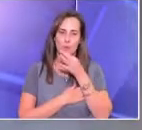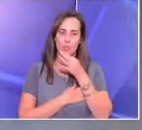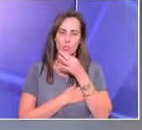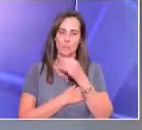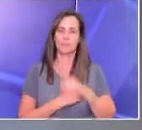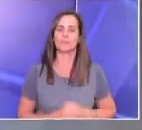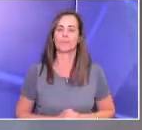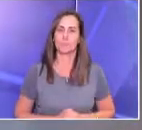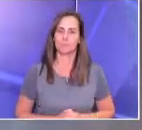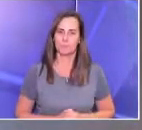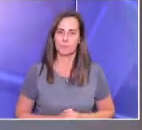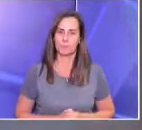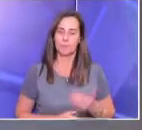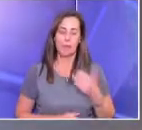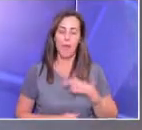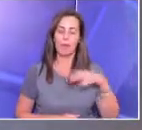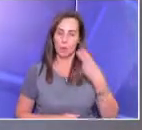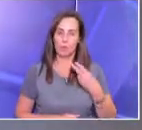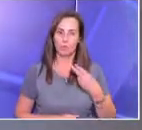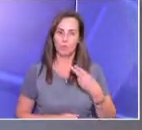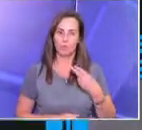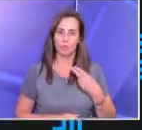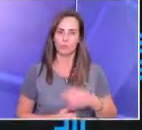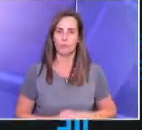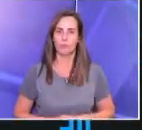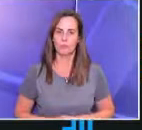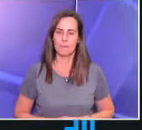והתעוררות בירושלים. אנחנו נהיה קרובים מאוד.